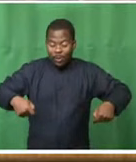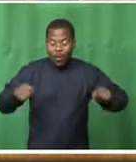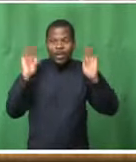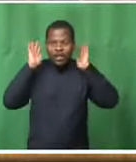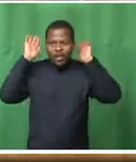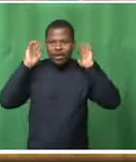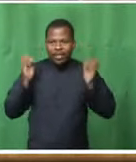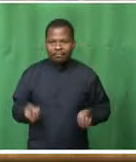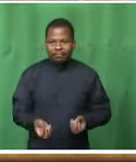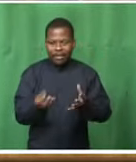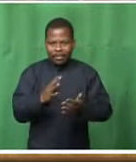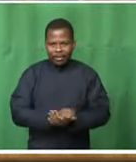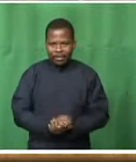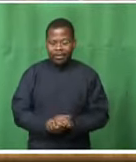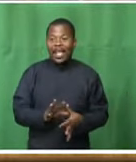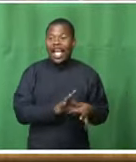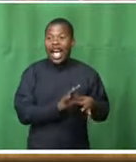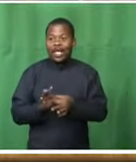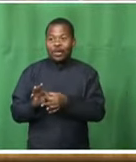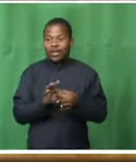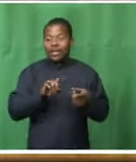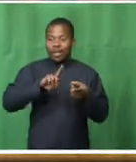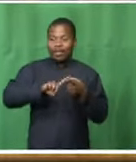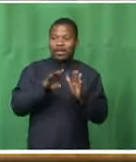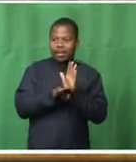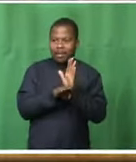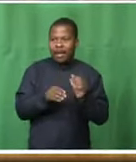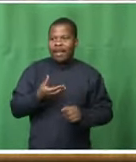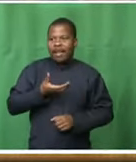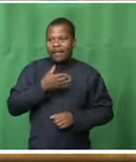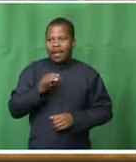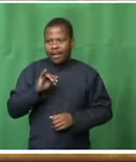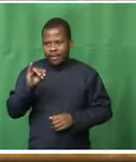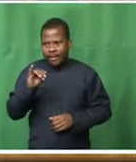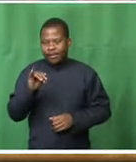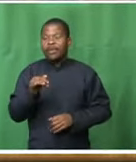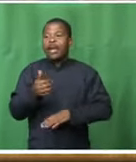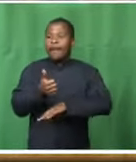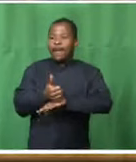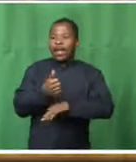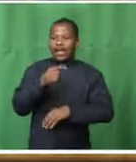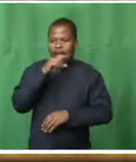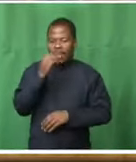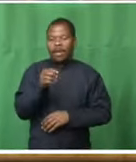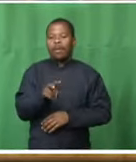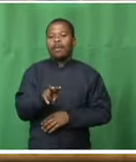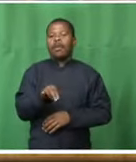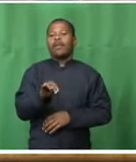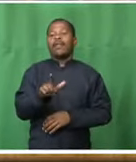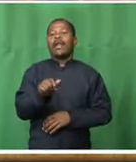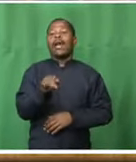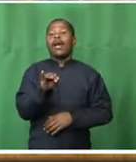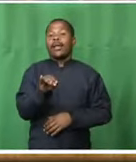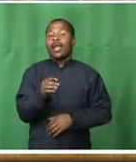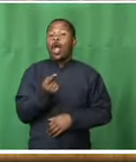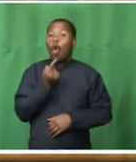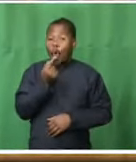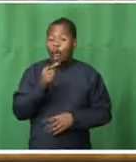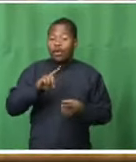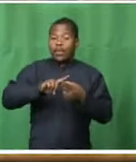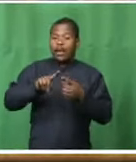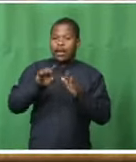Imidlalo lobuke kusebenza kwenhlangano ye Premier League of Eswatini Pat Vilakati uthi kule season letako babuke kungeda